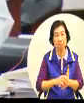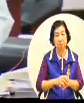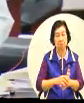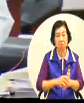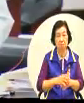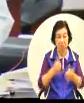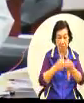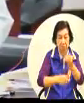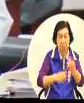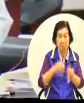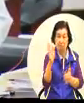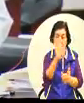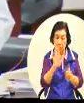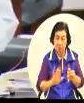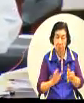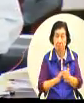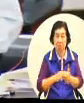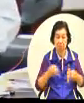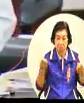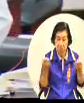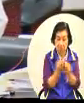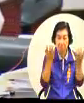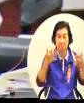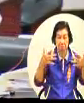即将爆发。